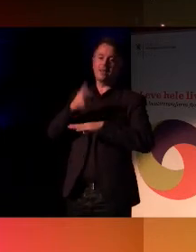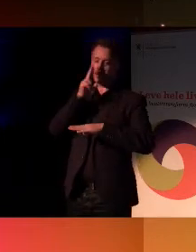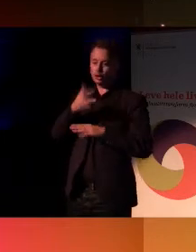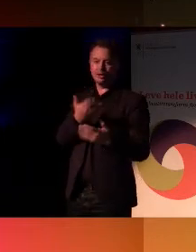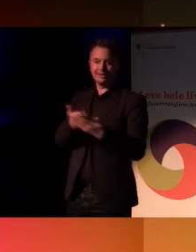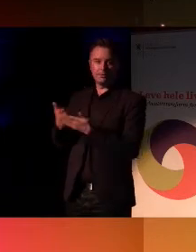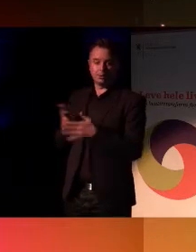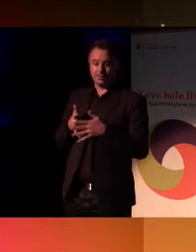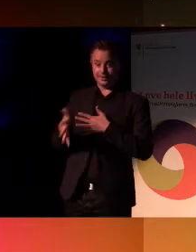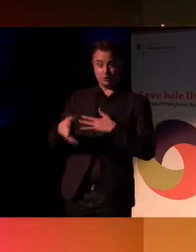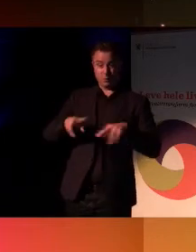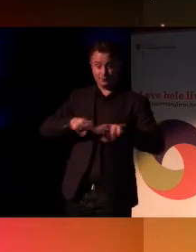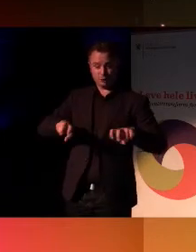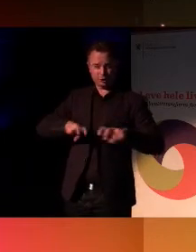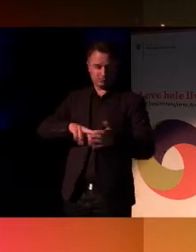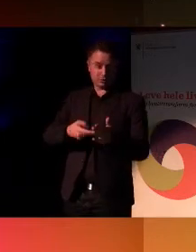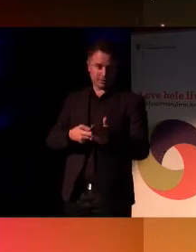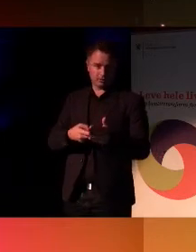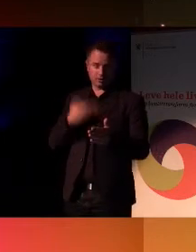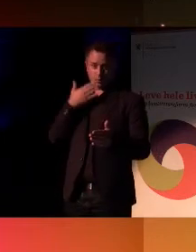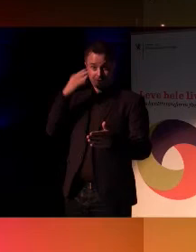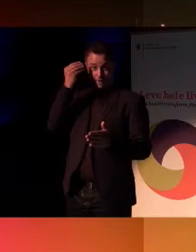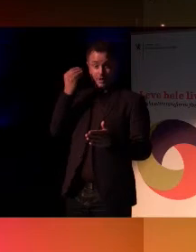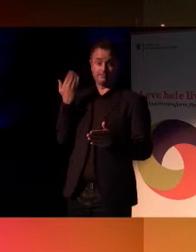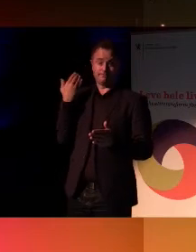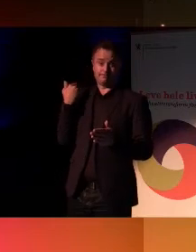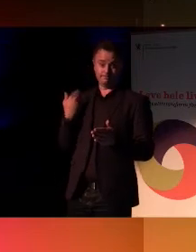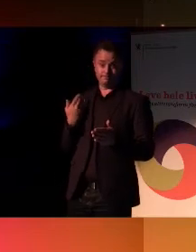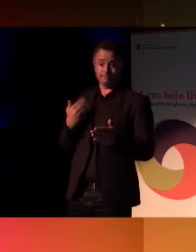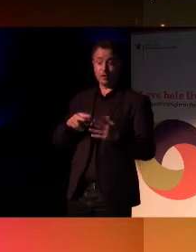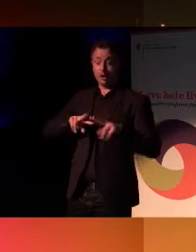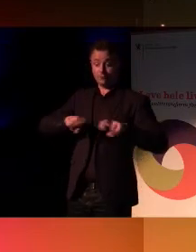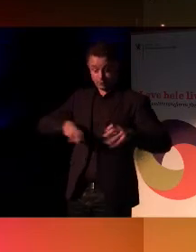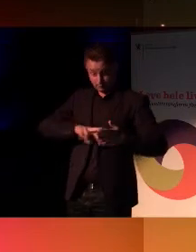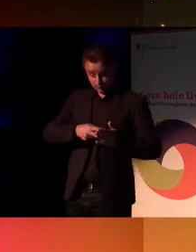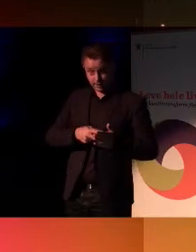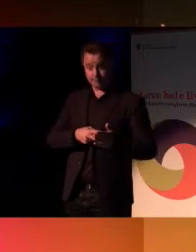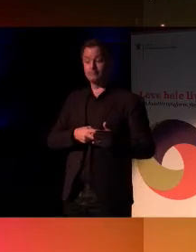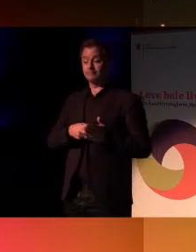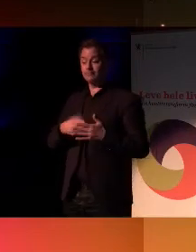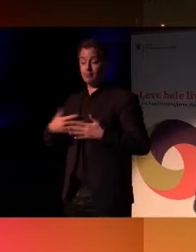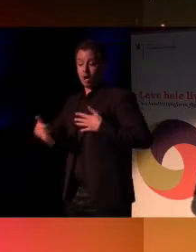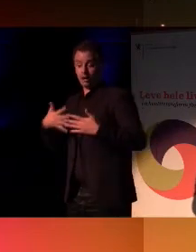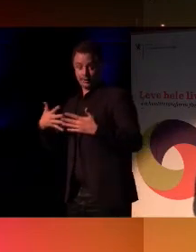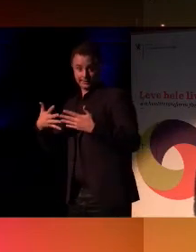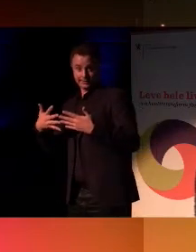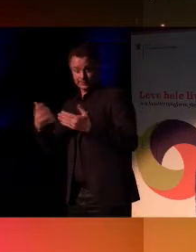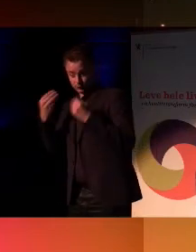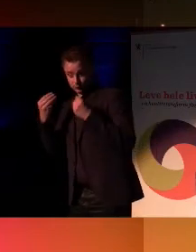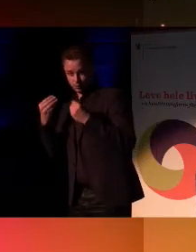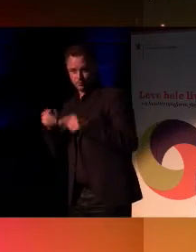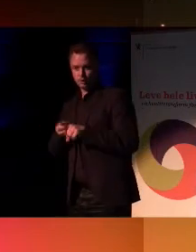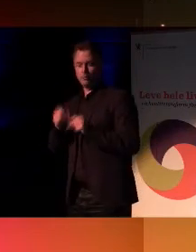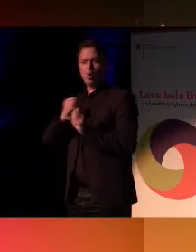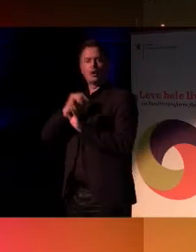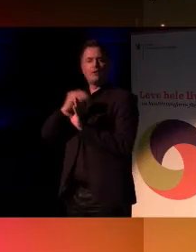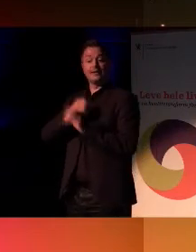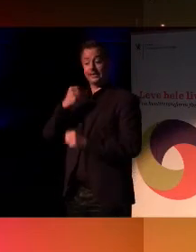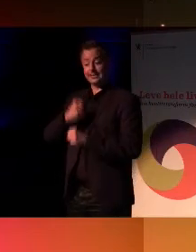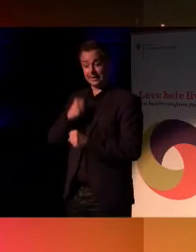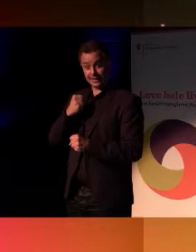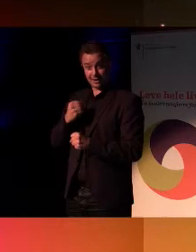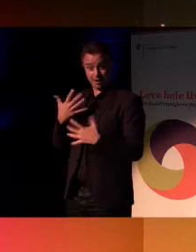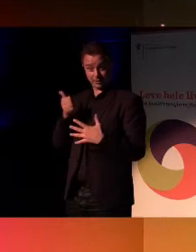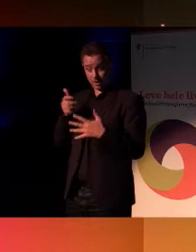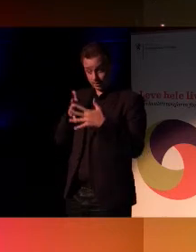et forskningsprosjekt. Når du skal gjennomføre et forskningsprosjekt og særlig en behandlingsstudie, så er du nødt til å kvalitetssikre det som du skal gjøre veldig godt for å få